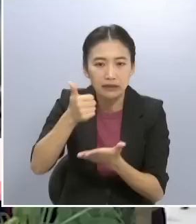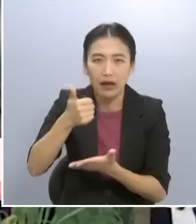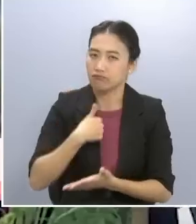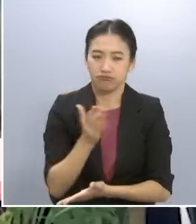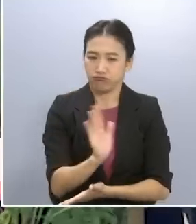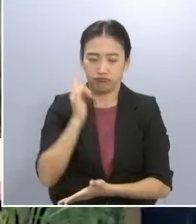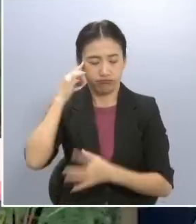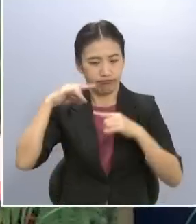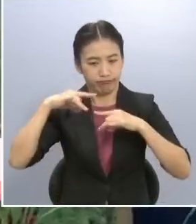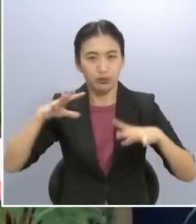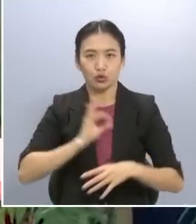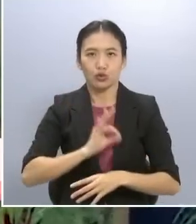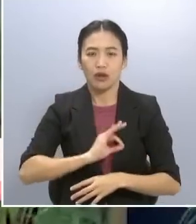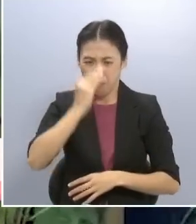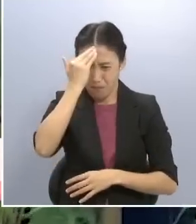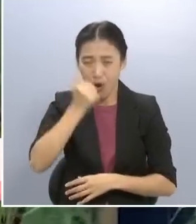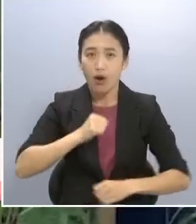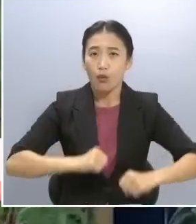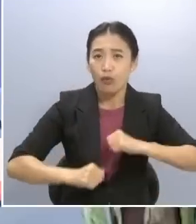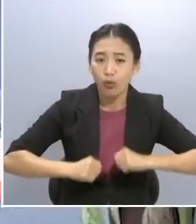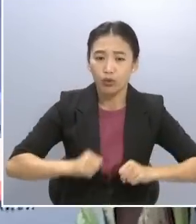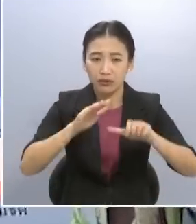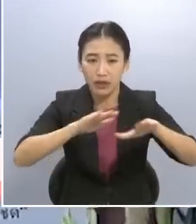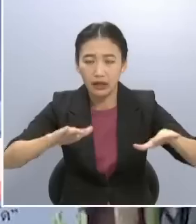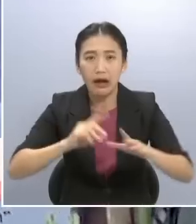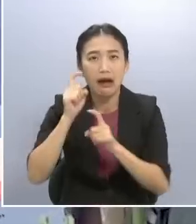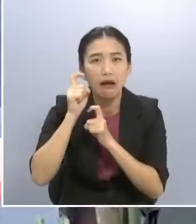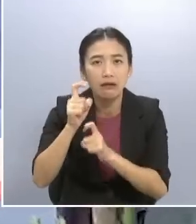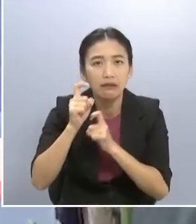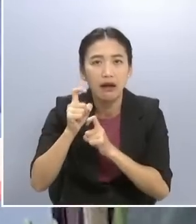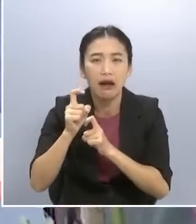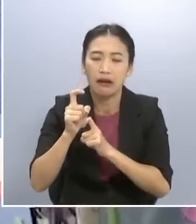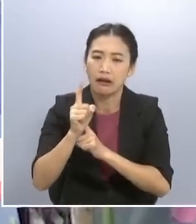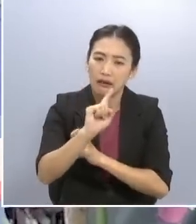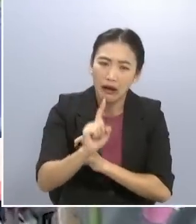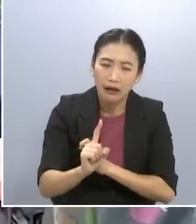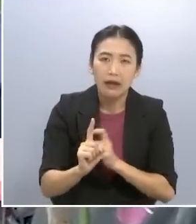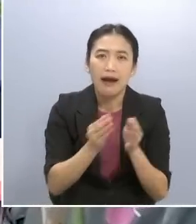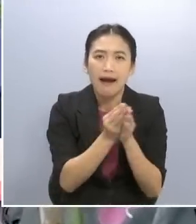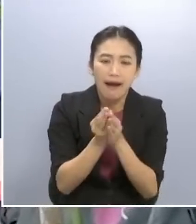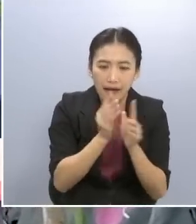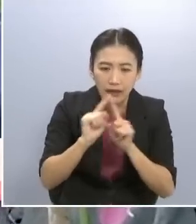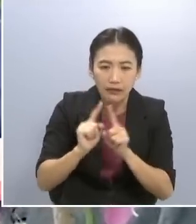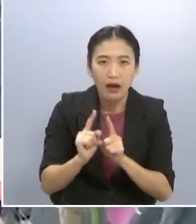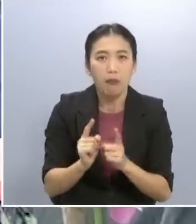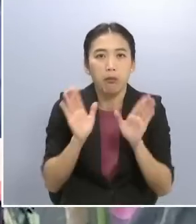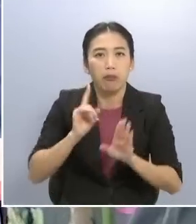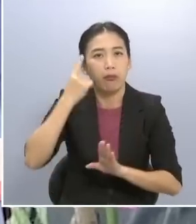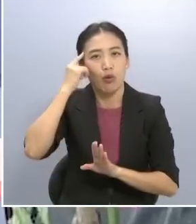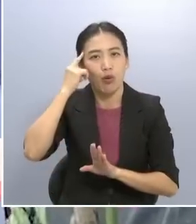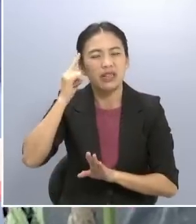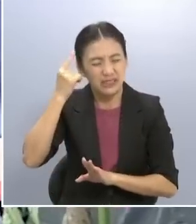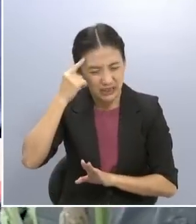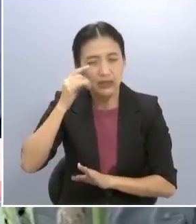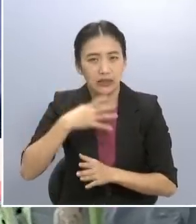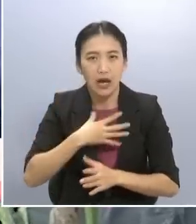รุ่นให้รู้ถึงอันตรายของกัญชาควรจะควบคุมอาหารและผลิตภัณฑ์ที่มีส่วนผสมของกัญชาไม่ให้เข้าถึงเยาวช